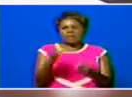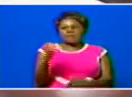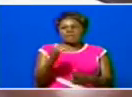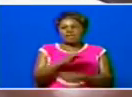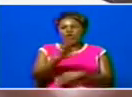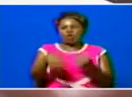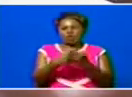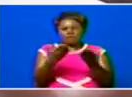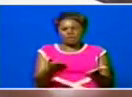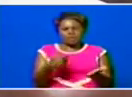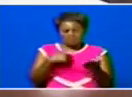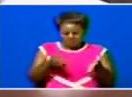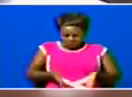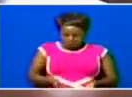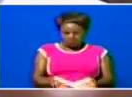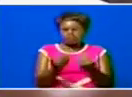zote.